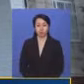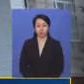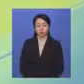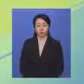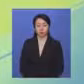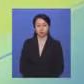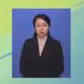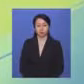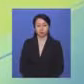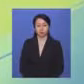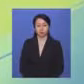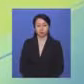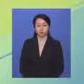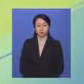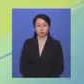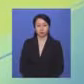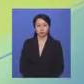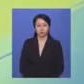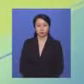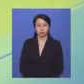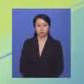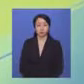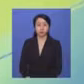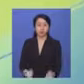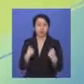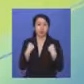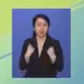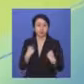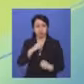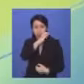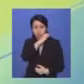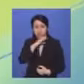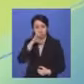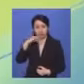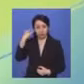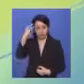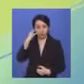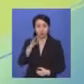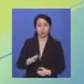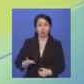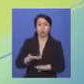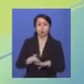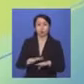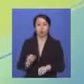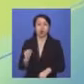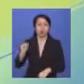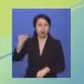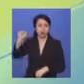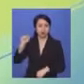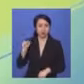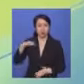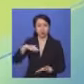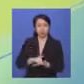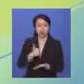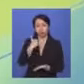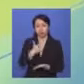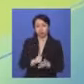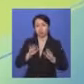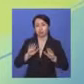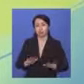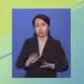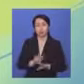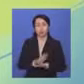полиции. К другим темам. Спортсмены Североказахстанской области по тяжелой атлетике занимают призовые места не